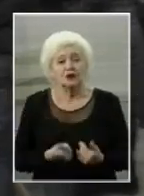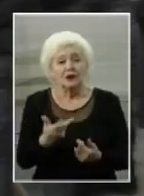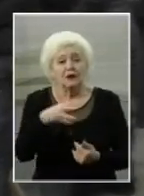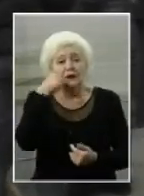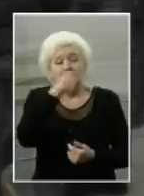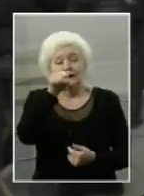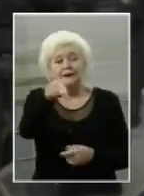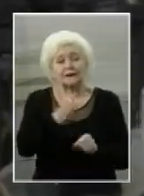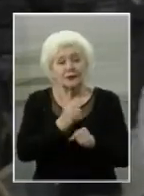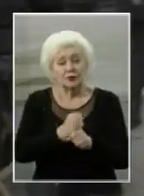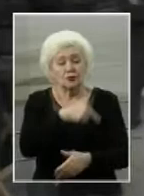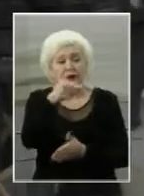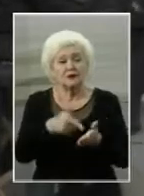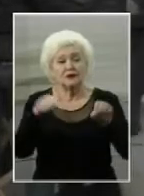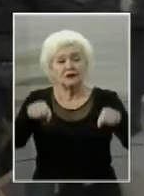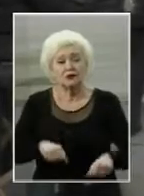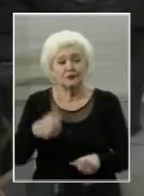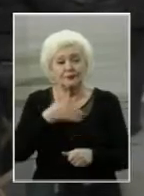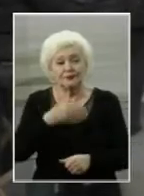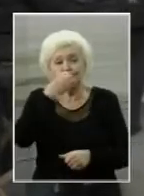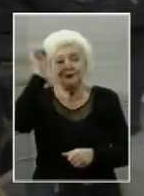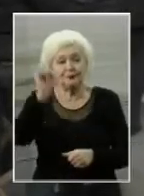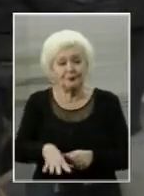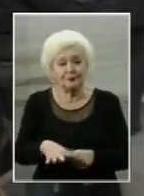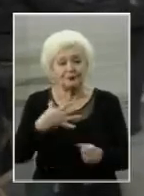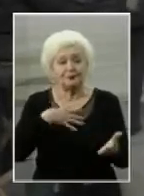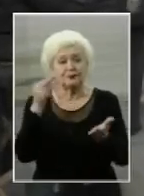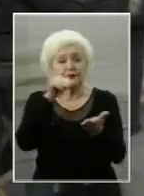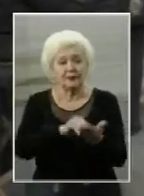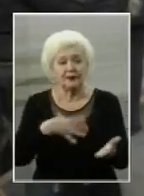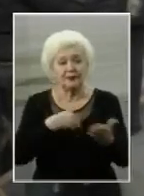це робимо. Міській владі начхати. Вони ставлять туди своїх